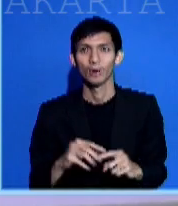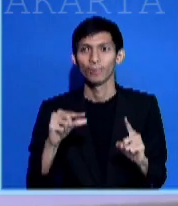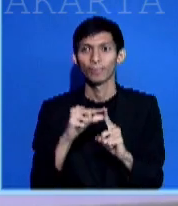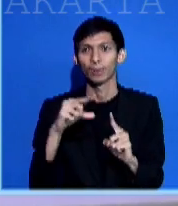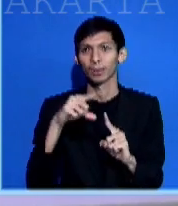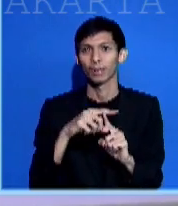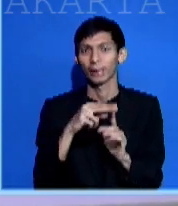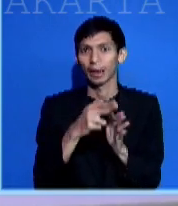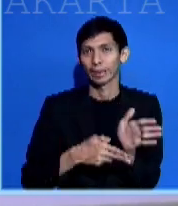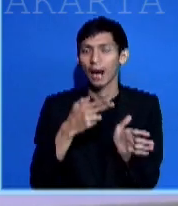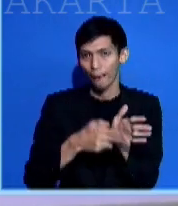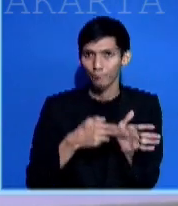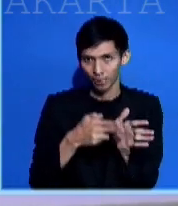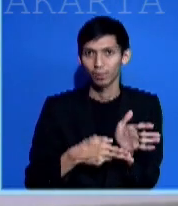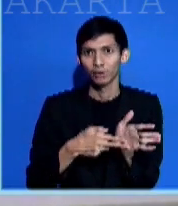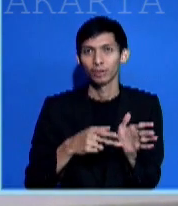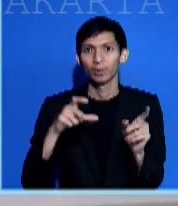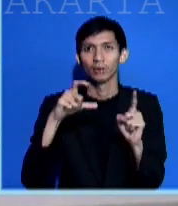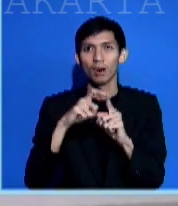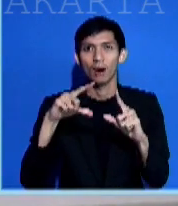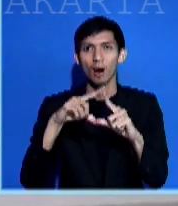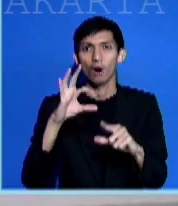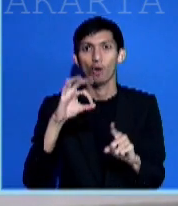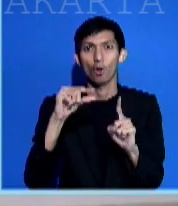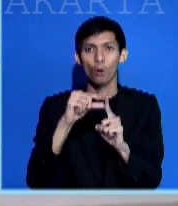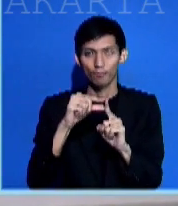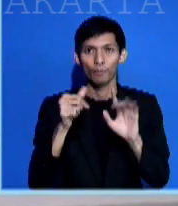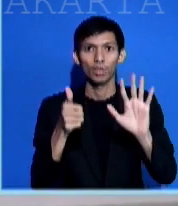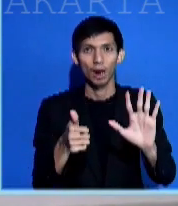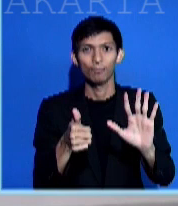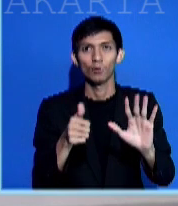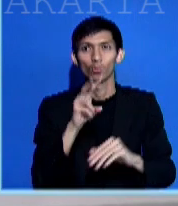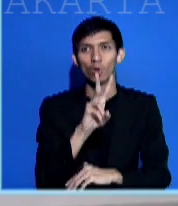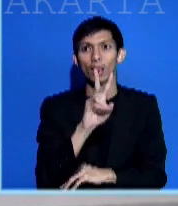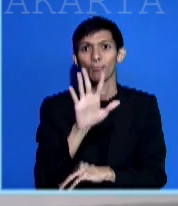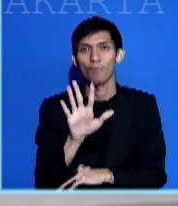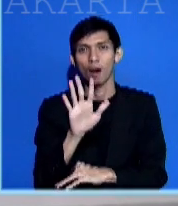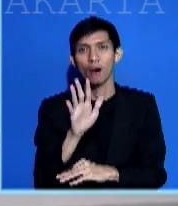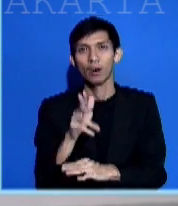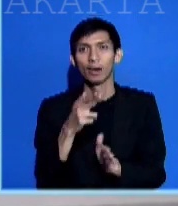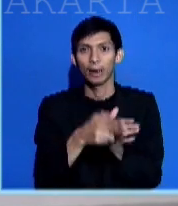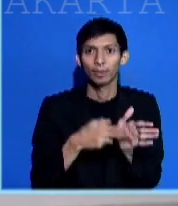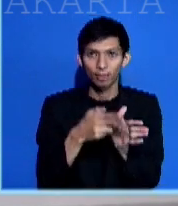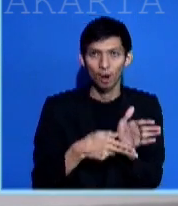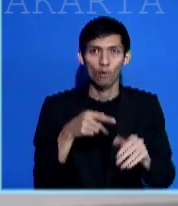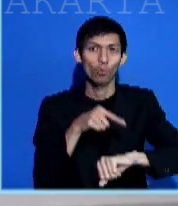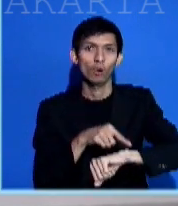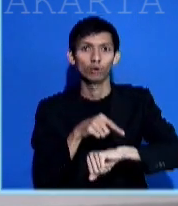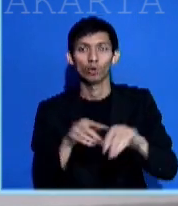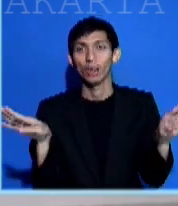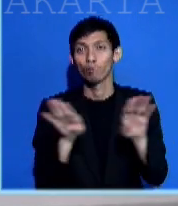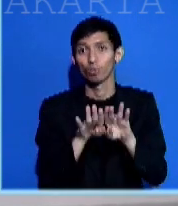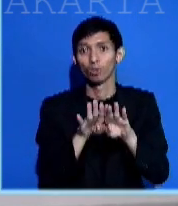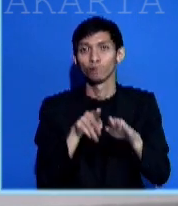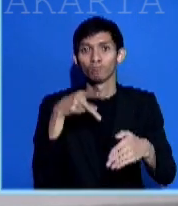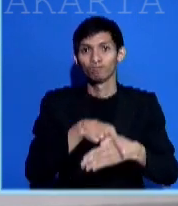PI Indonesia Persero Daerah Operasi 6 Yogyakarta mengoperasikan 25 perjalanan kereta api di masa libur panjang Isra Mi'raj